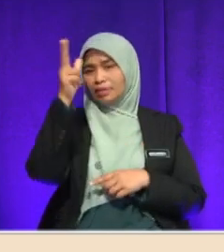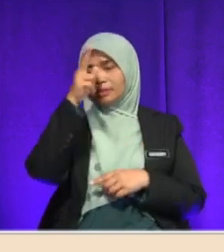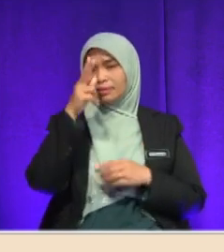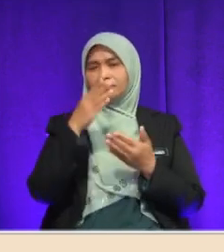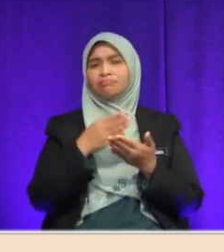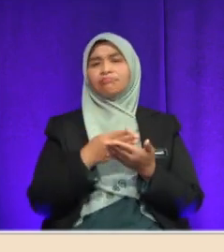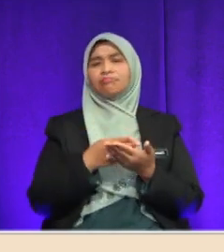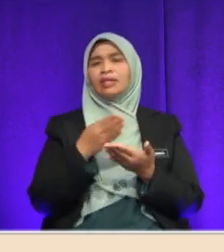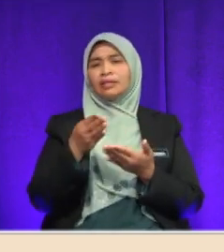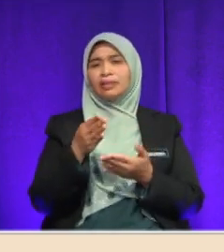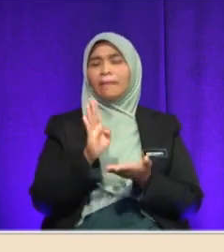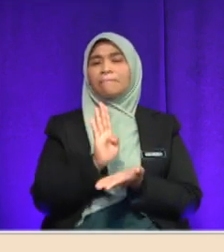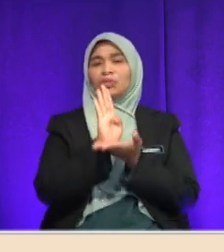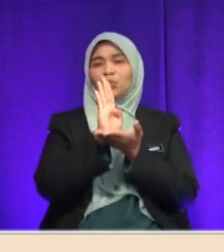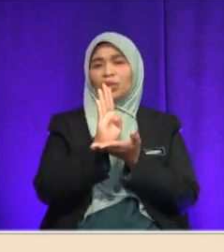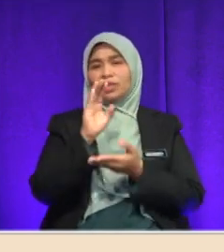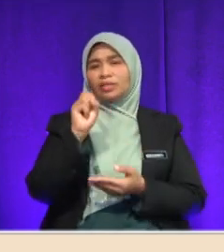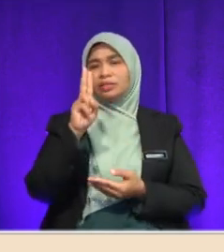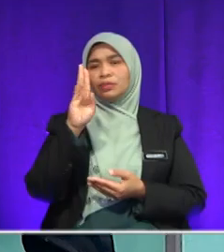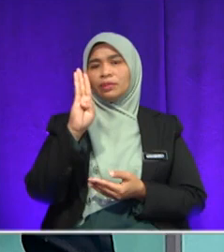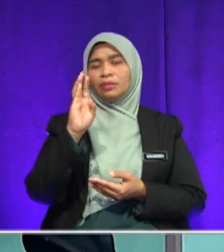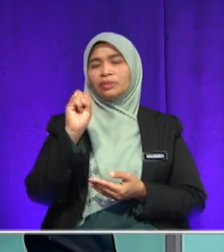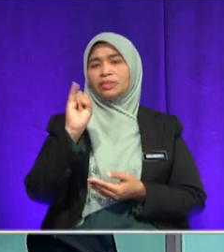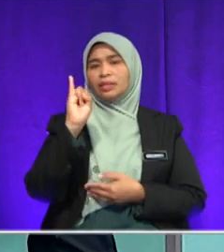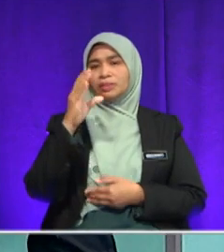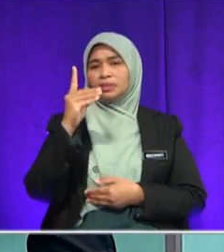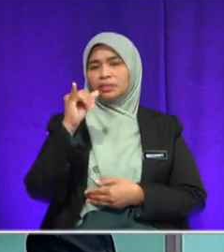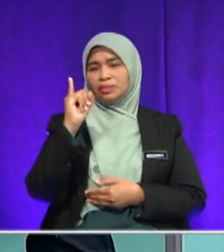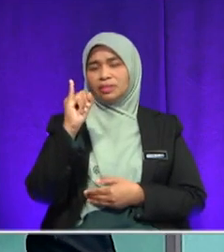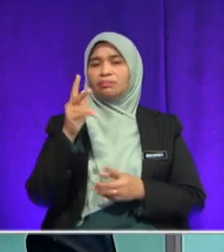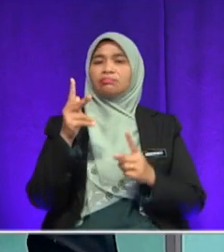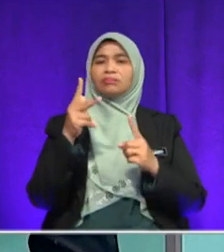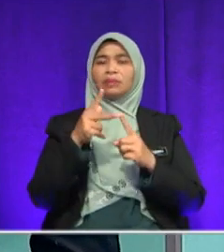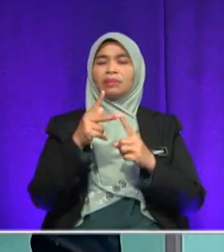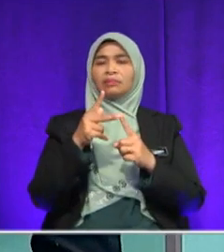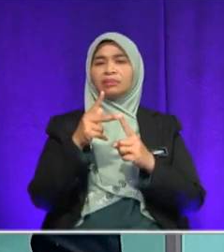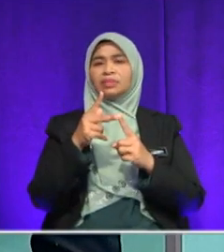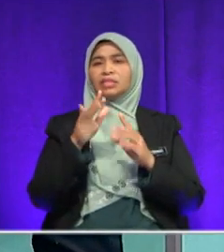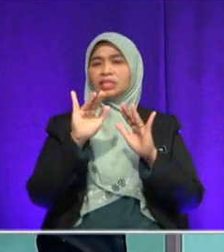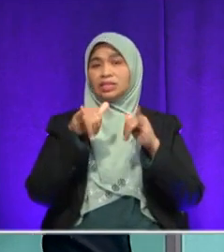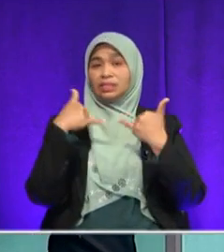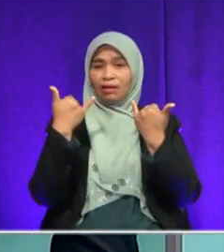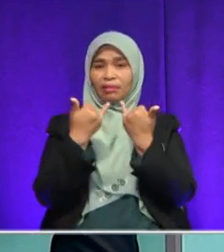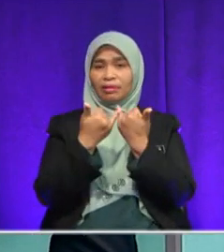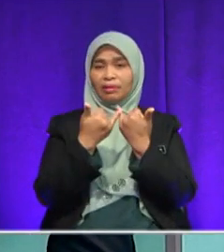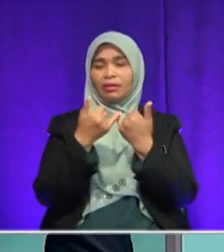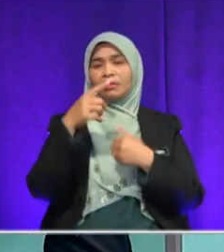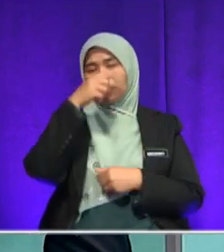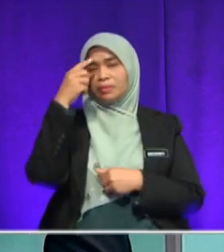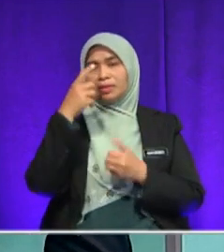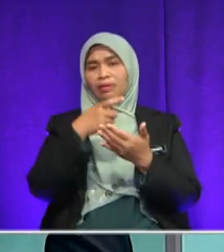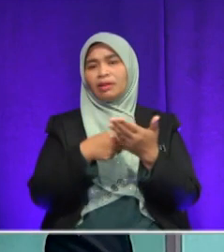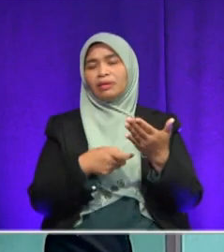subsidi kan, memberi subsidi ataupun bantuan kepada firma, so biasanya menyebabkan harga barang akan